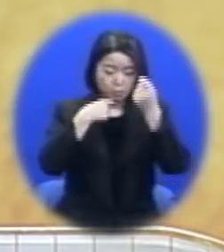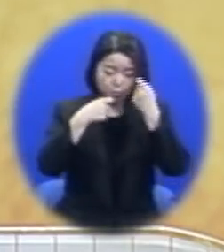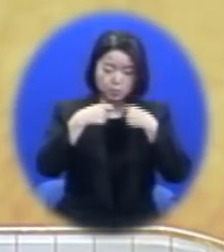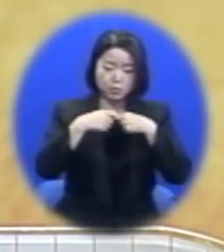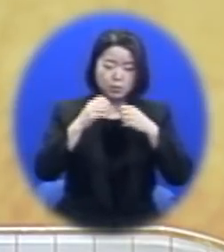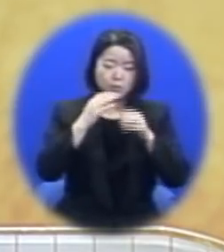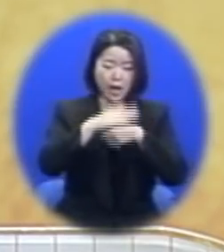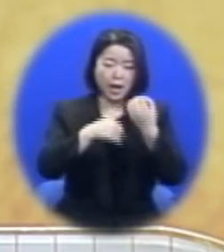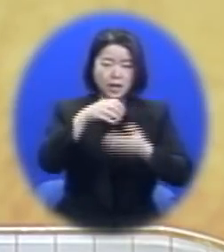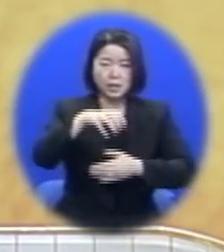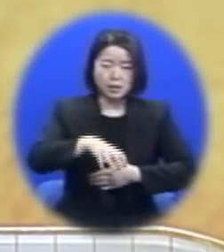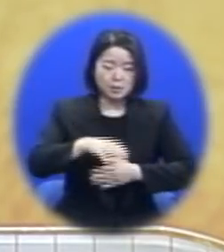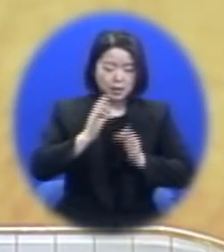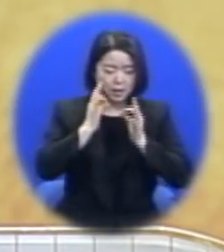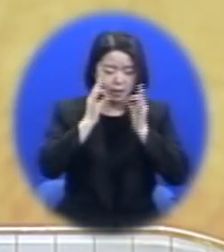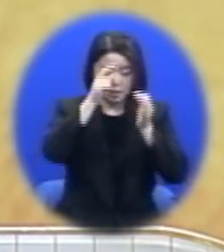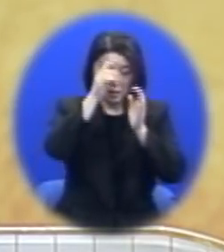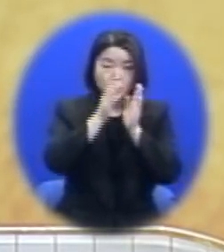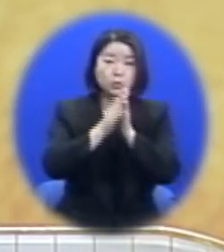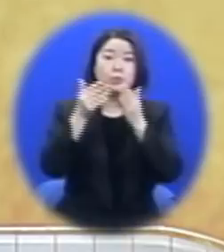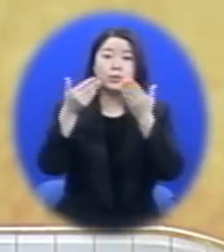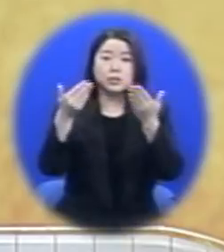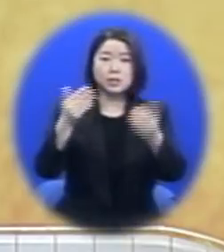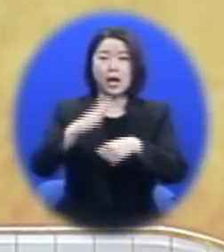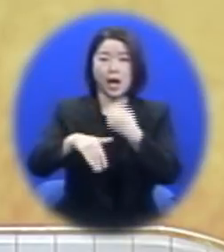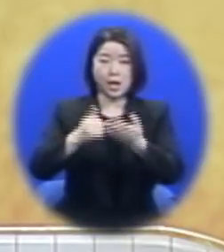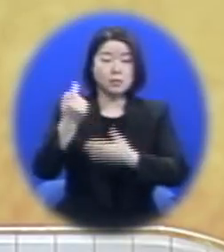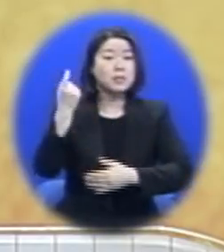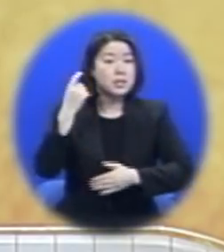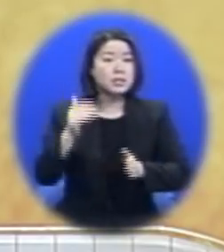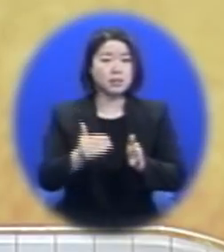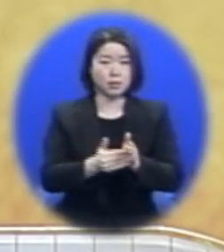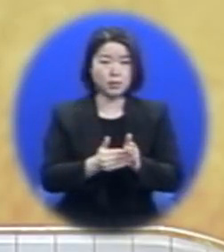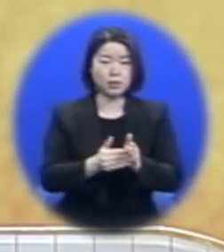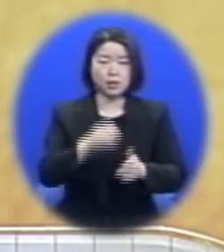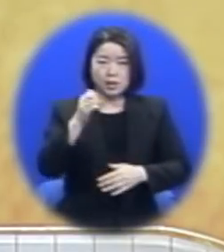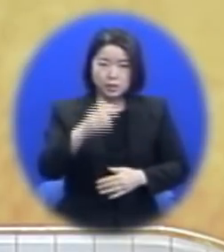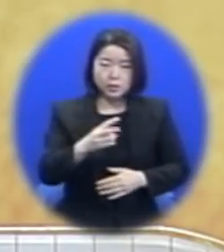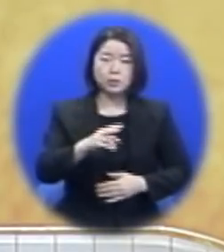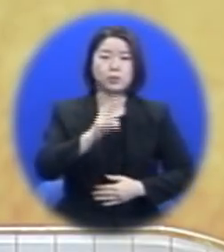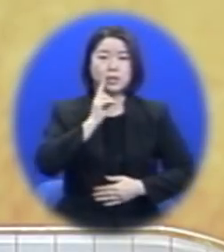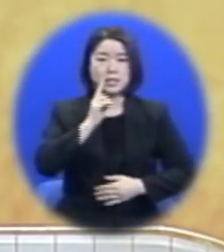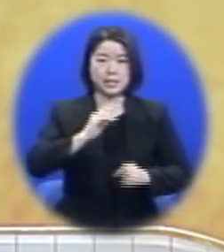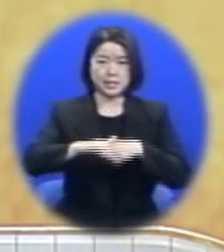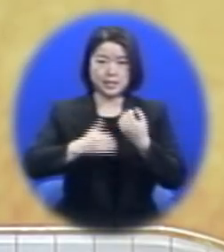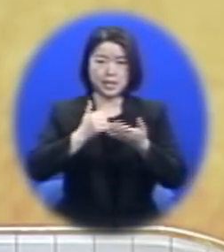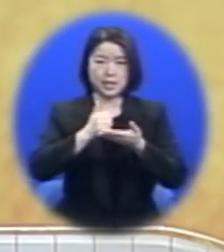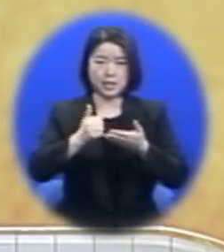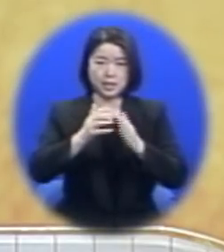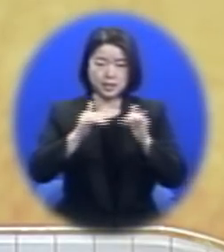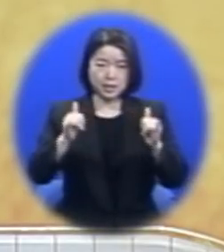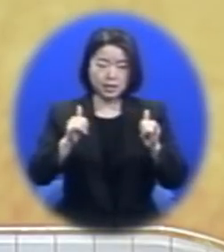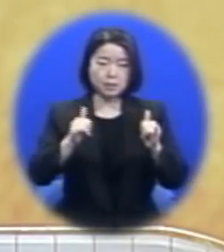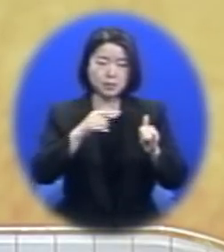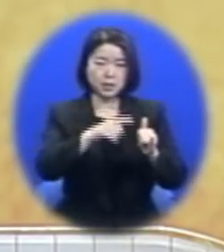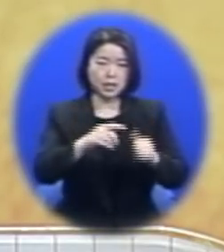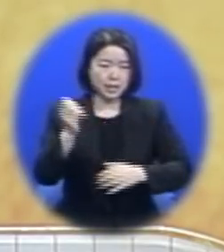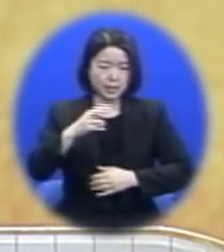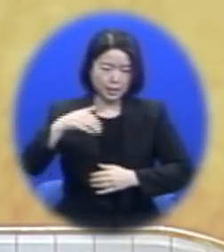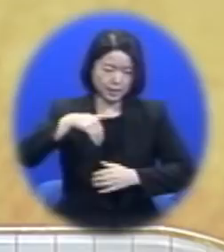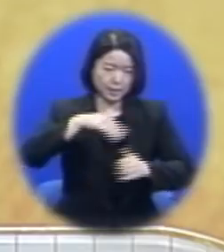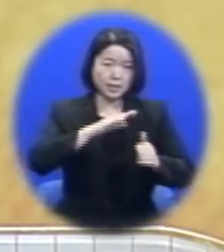앞에 간절히 기도하는 히스기야의 기도를 하나님이 들으십니다. 그리고 이사야 선지자에게 다시 돌아가서